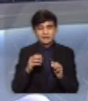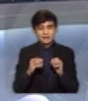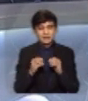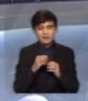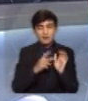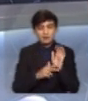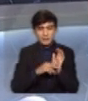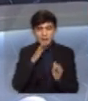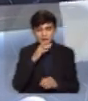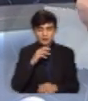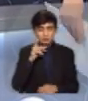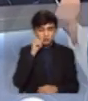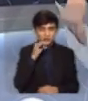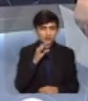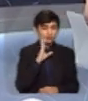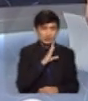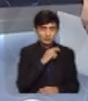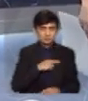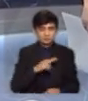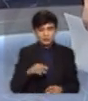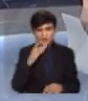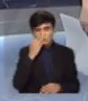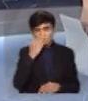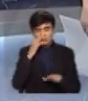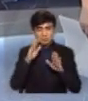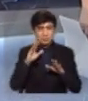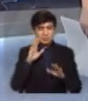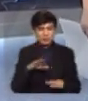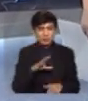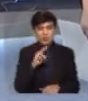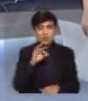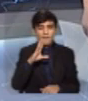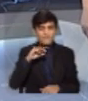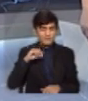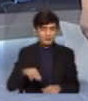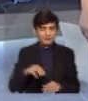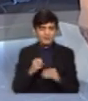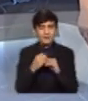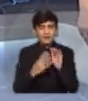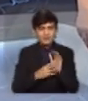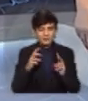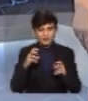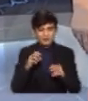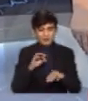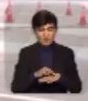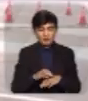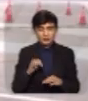Они граждане Японии. Каковы прогнозы врачей о распространении COVID-19 в мире, расскажет Наталья Райм.